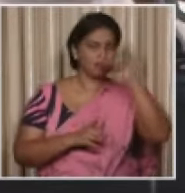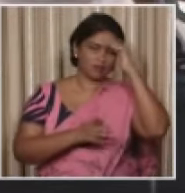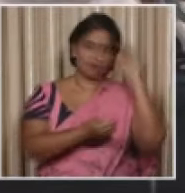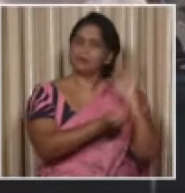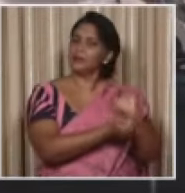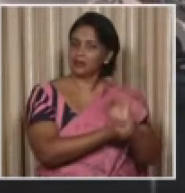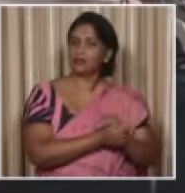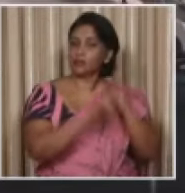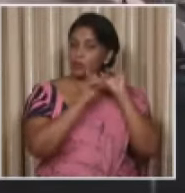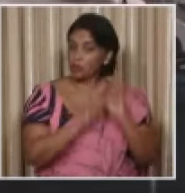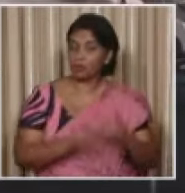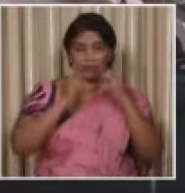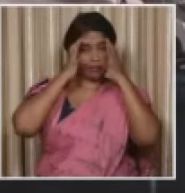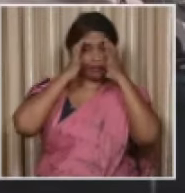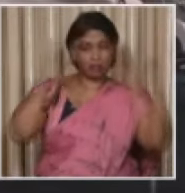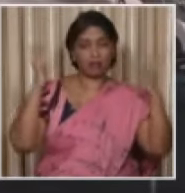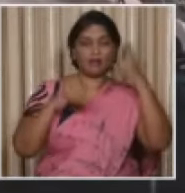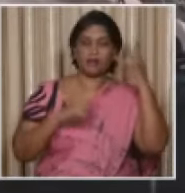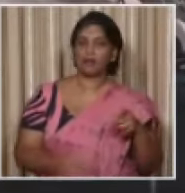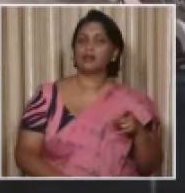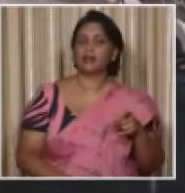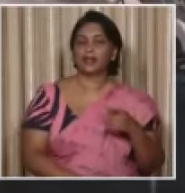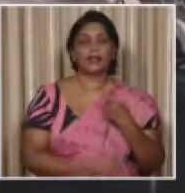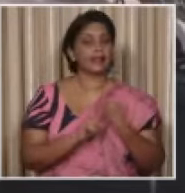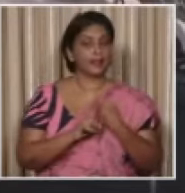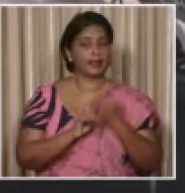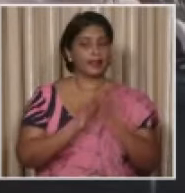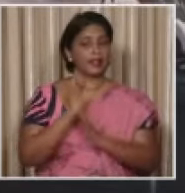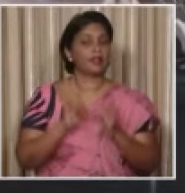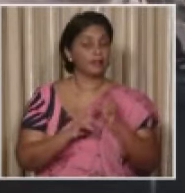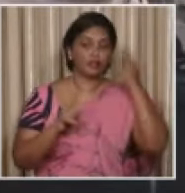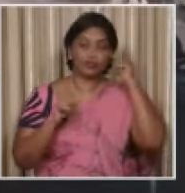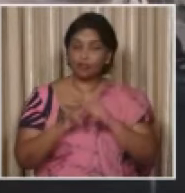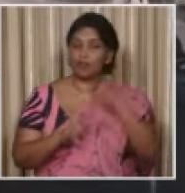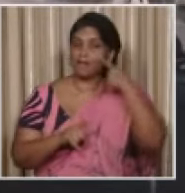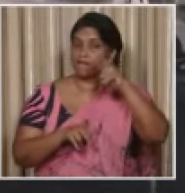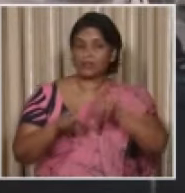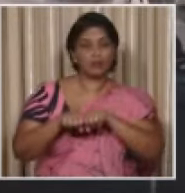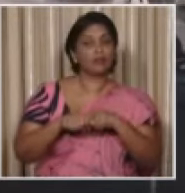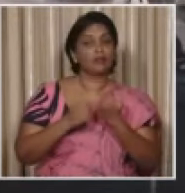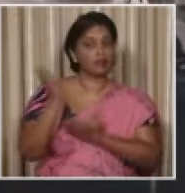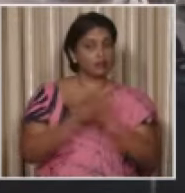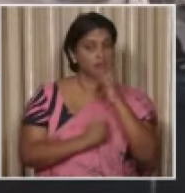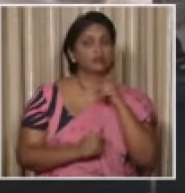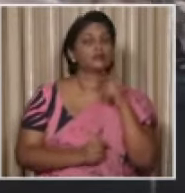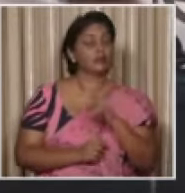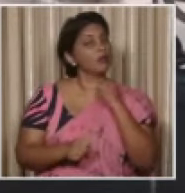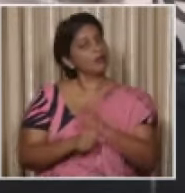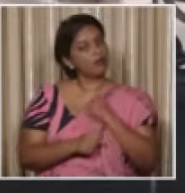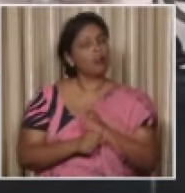රකින්නෝ ඔන්න ඔය උද්දච්ච සූරෙන් තමයි කේලිය රඹුකැල ඇමතුමාට එරෙහිව ගෙනාවු විශ්වාසභංග යෝජනාව වෙලාවෙත්